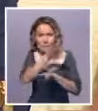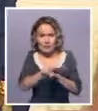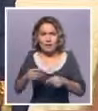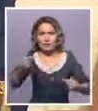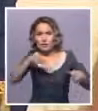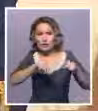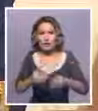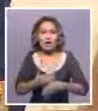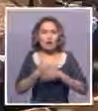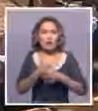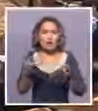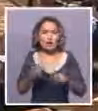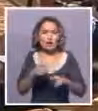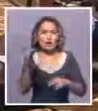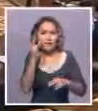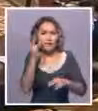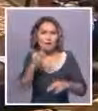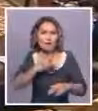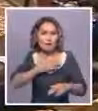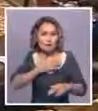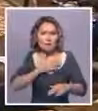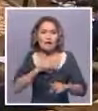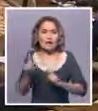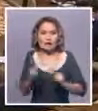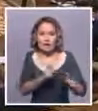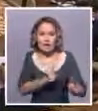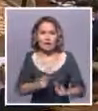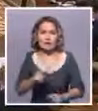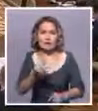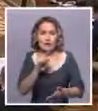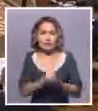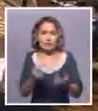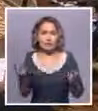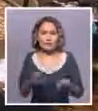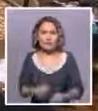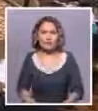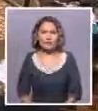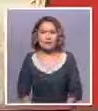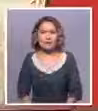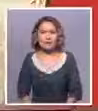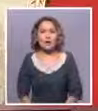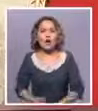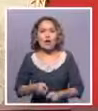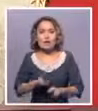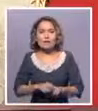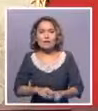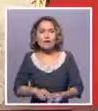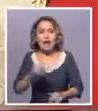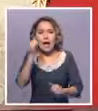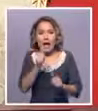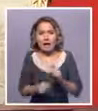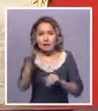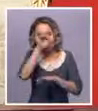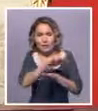кез келген өзгерістерге тас түйін дайын болуы тиіс. Жалпы жер жүзінде кез келген ел жападан жалғыз жүріп жол тапқан емес. Әсіресе